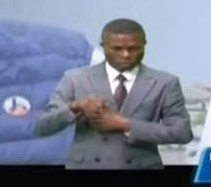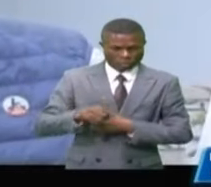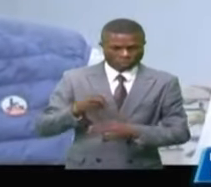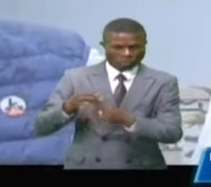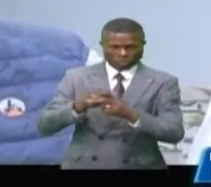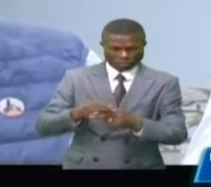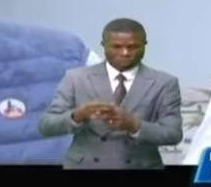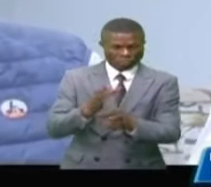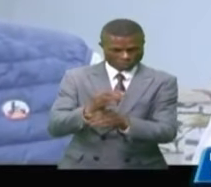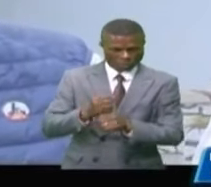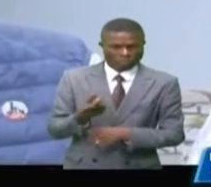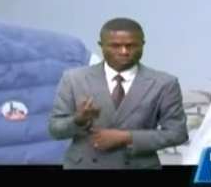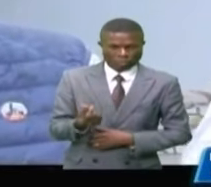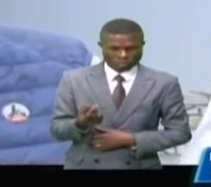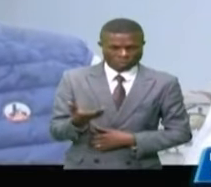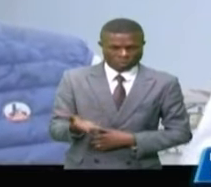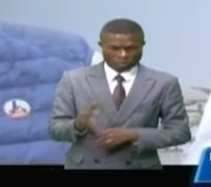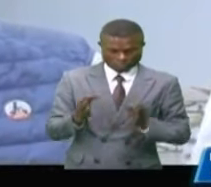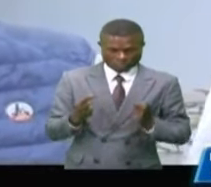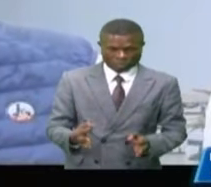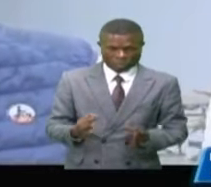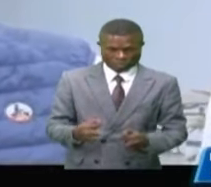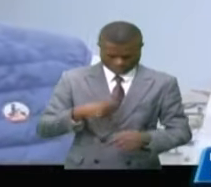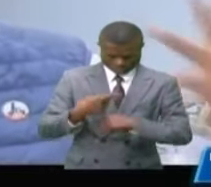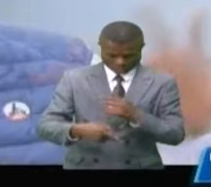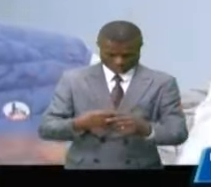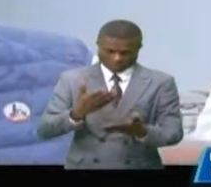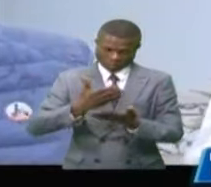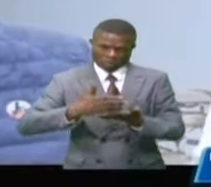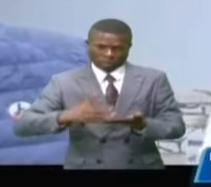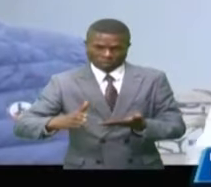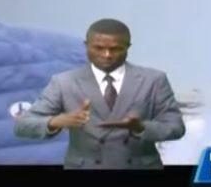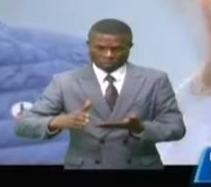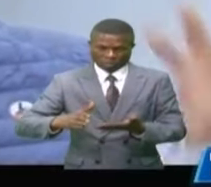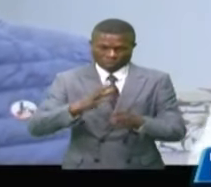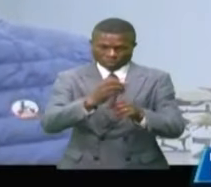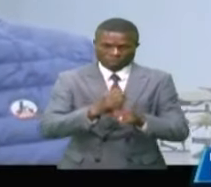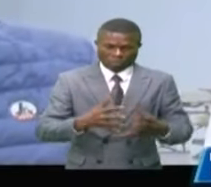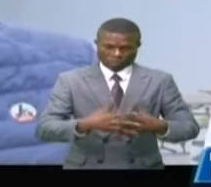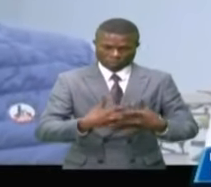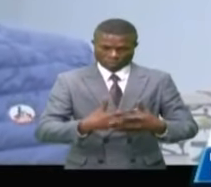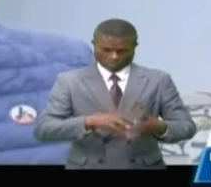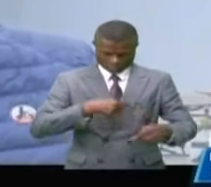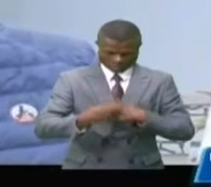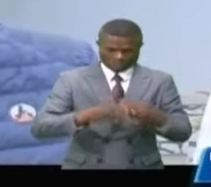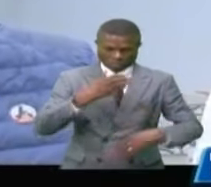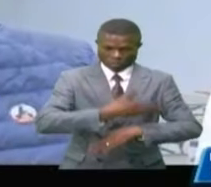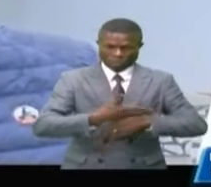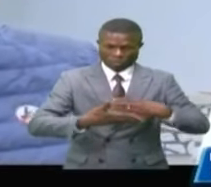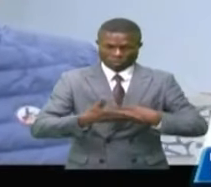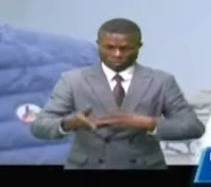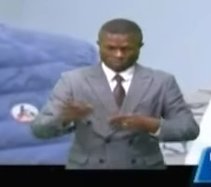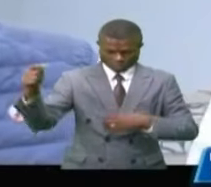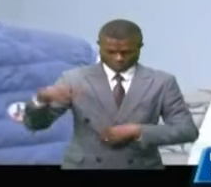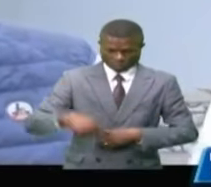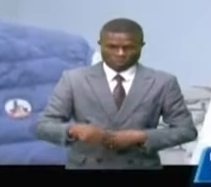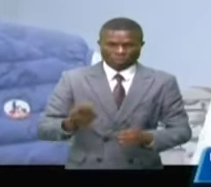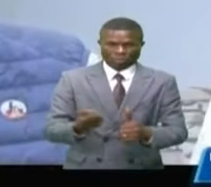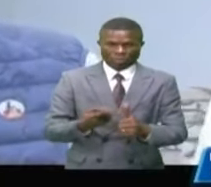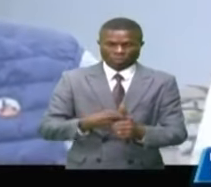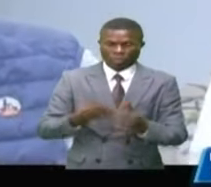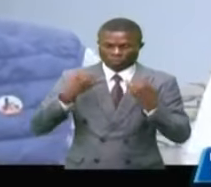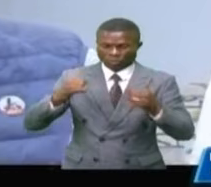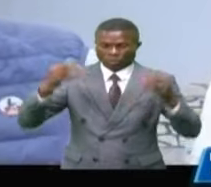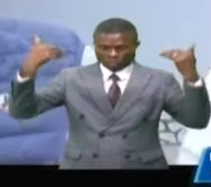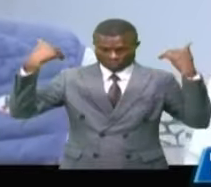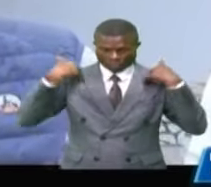les financements. Alors maintenant que nous commençons la phase d'acquisition du matériel pour construire, nous sommes passés ici pour d'abord informer